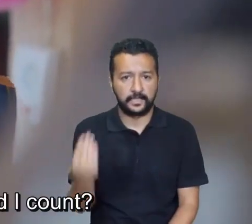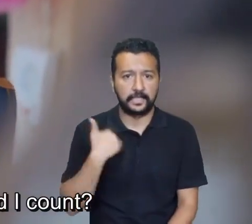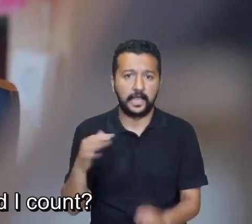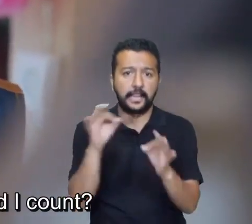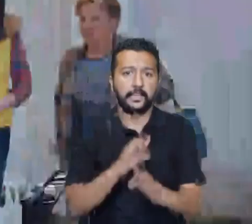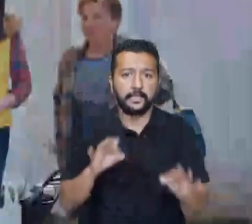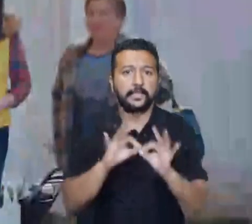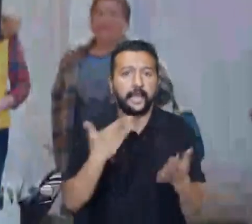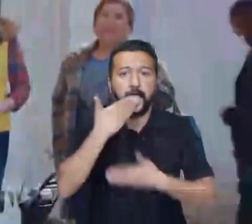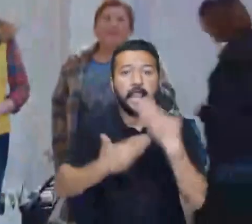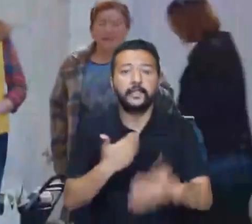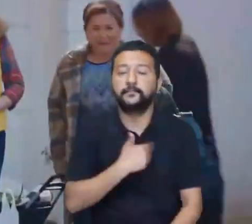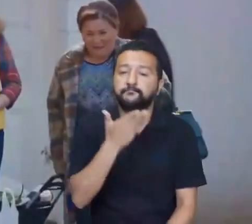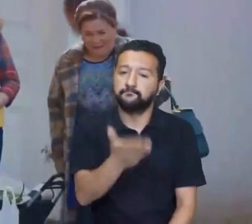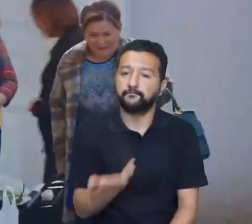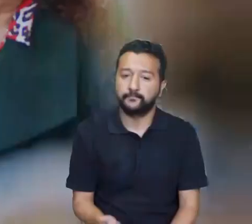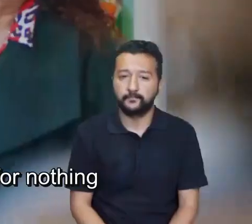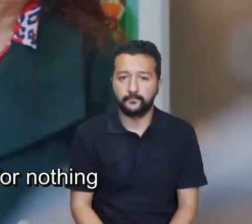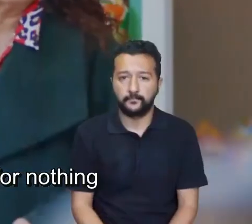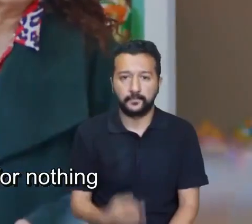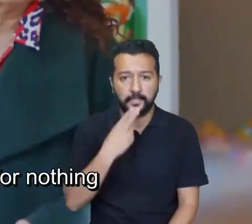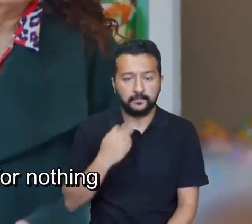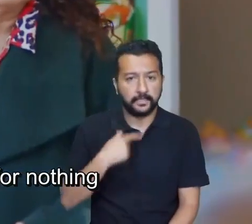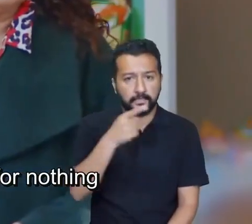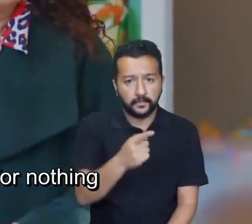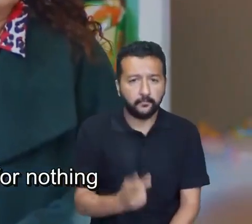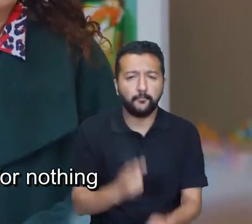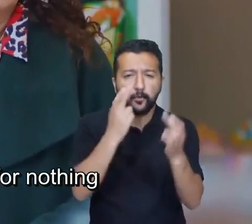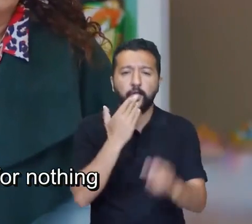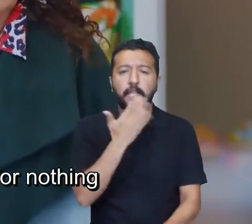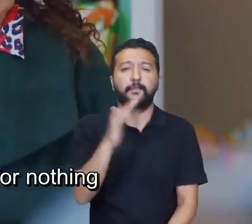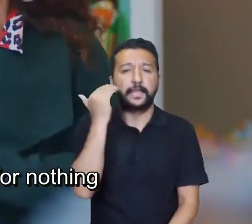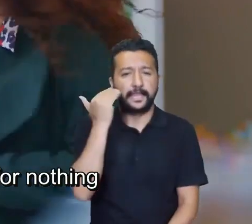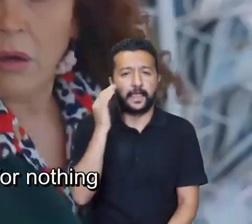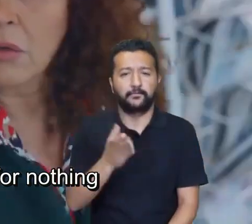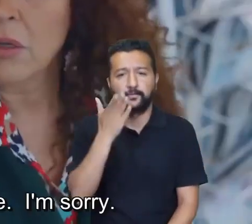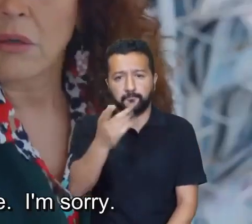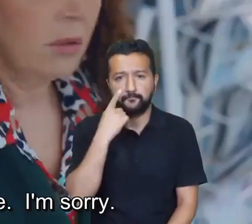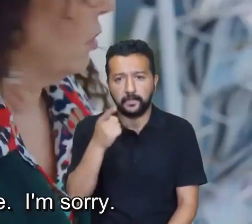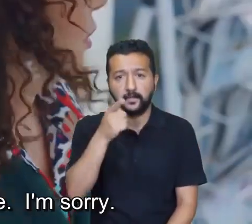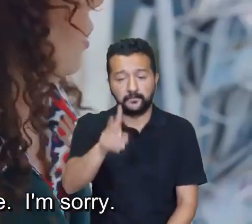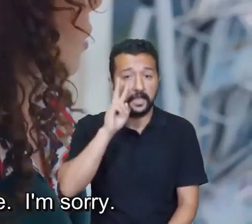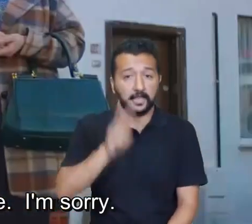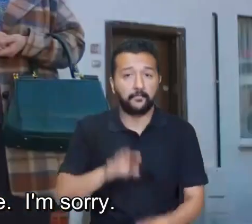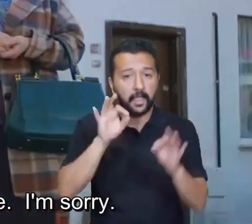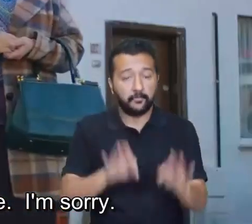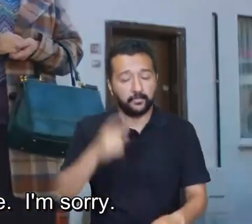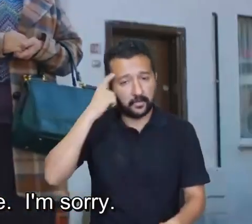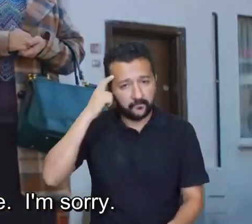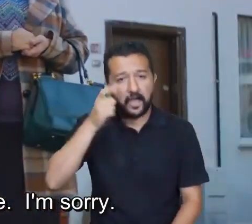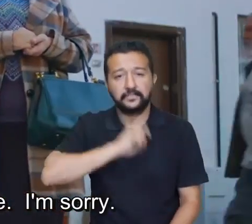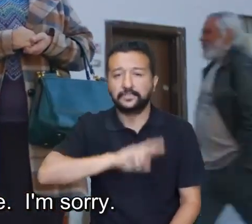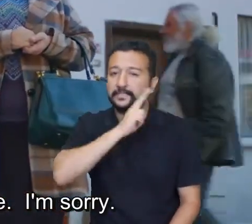Gelmedi ki. Neyi sayayım? Kız ben sana boşuna demedim nene dediye buna. Ay vallahi hepten bunamış.